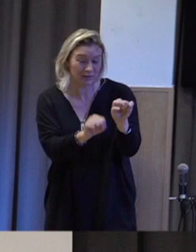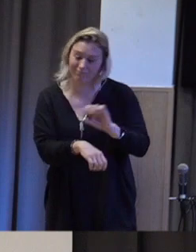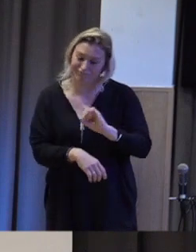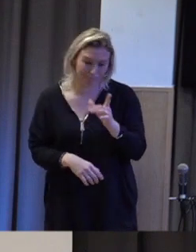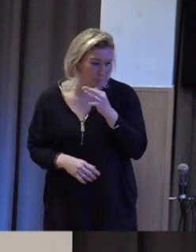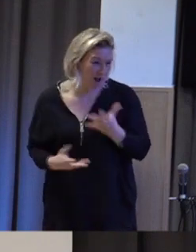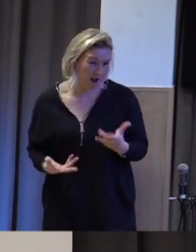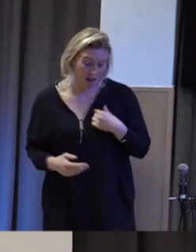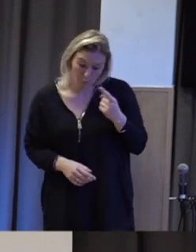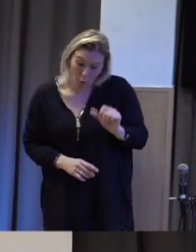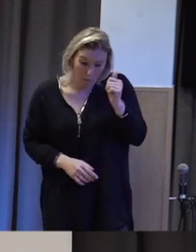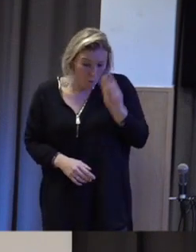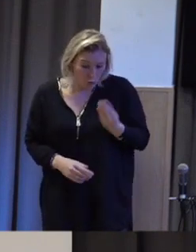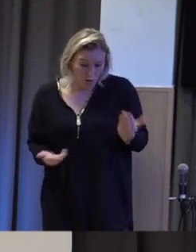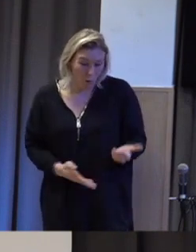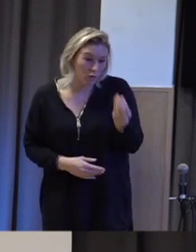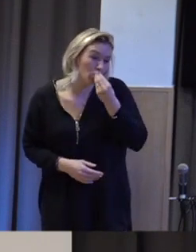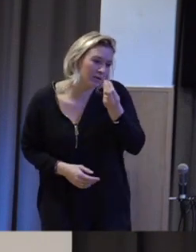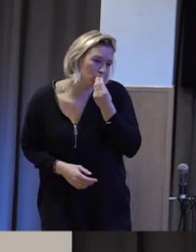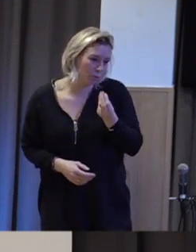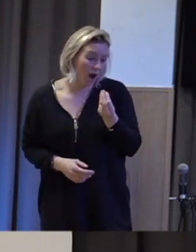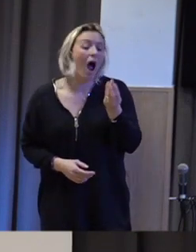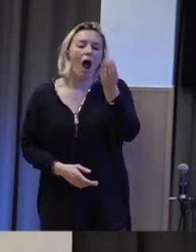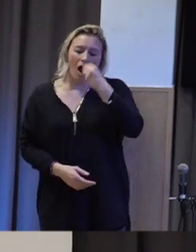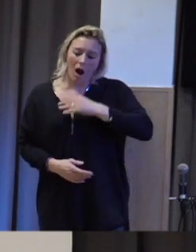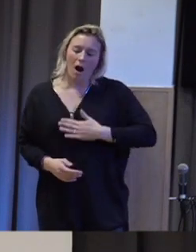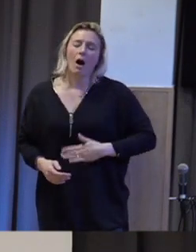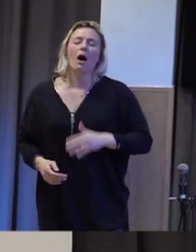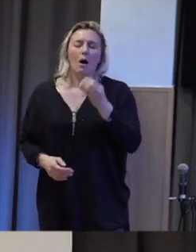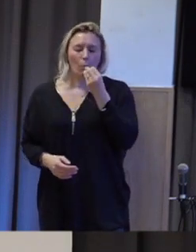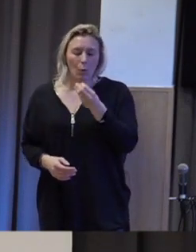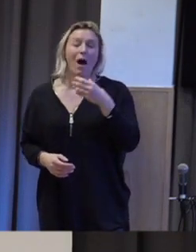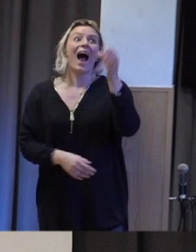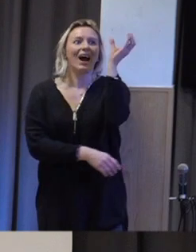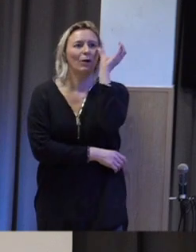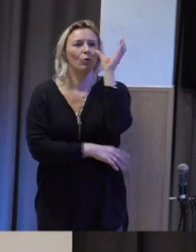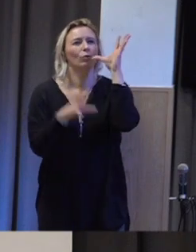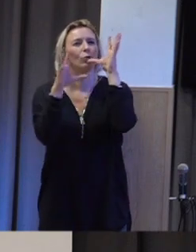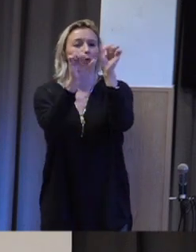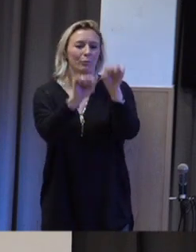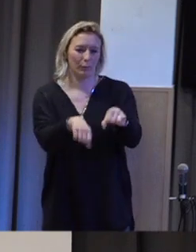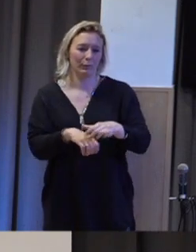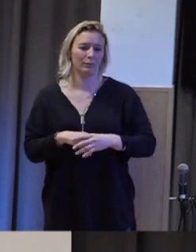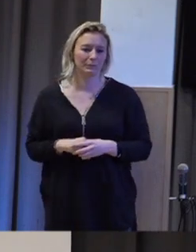d'abord, c'est de la nourriture. Et une fois qu'il est rassasié, il pourra maintenant t'écouter.